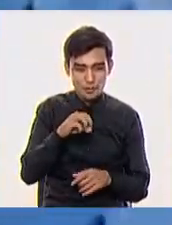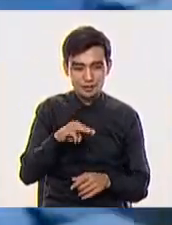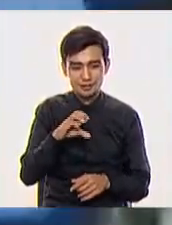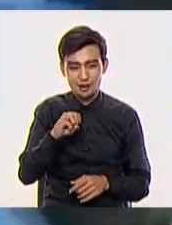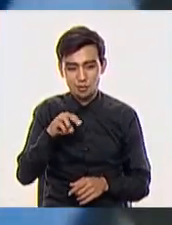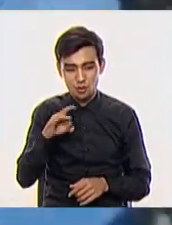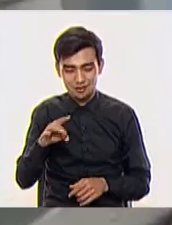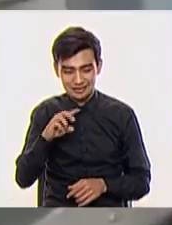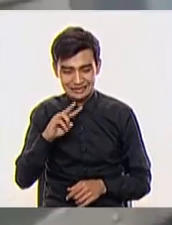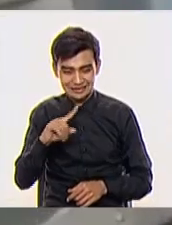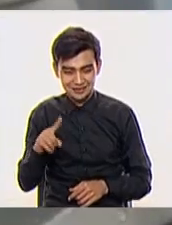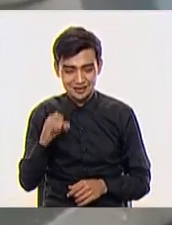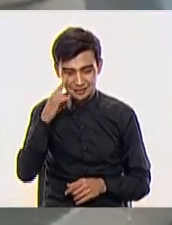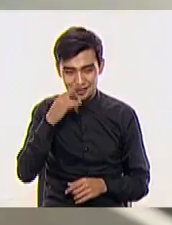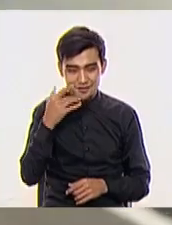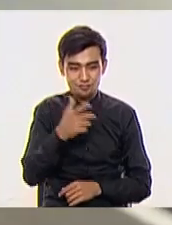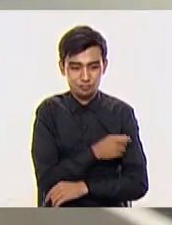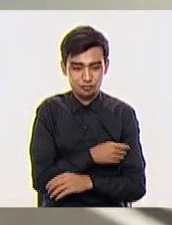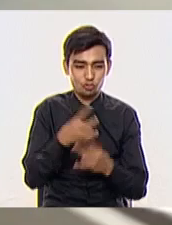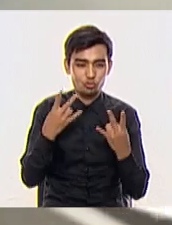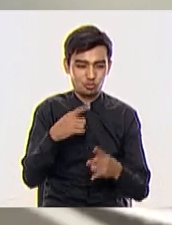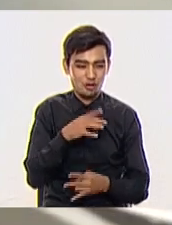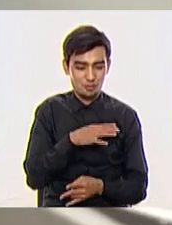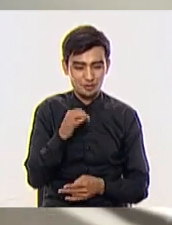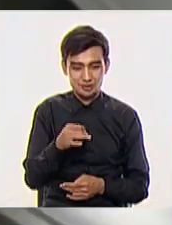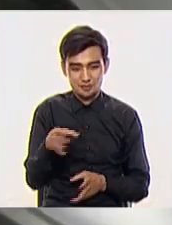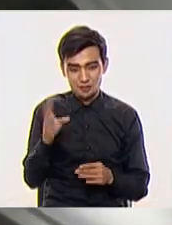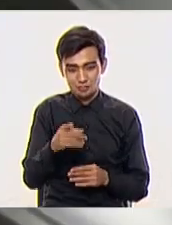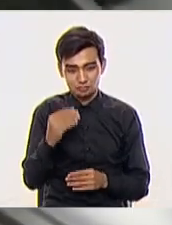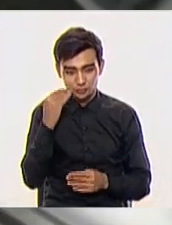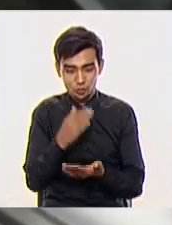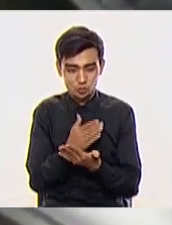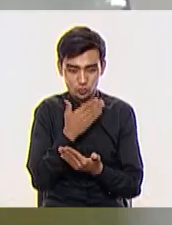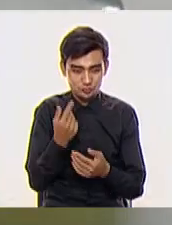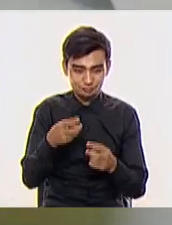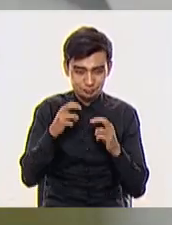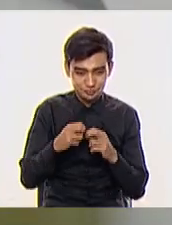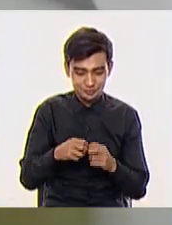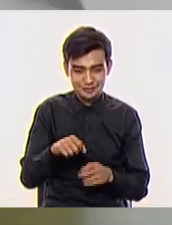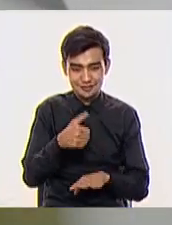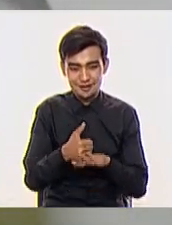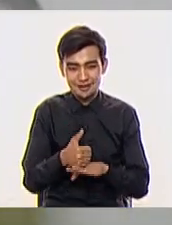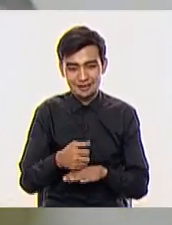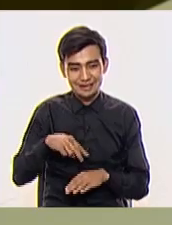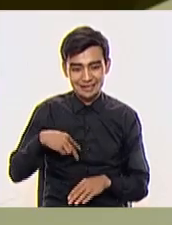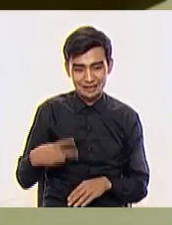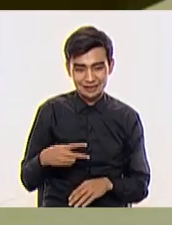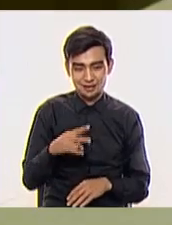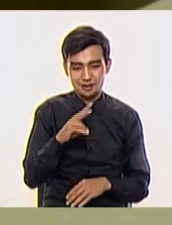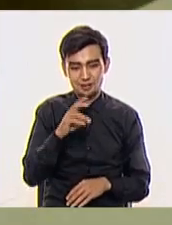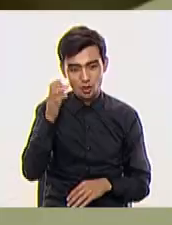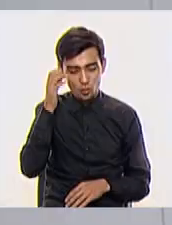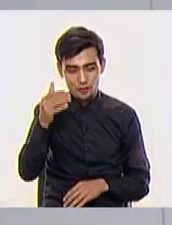рекомендовать казахстанскую вакцину к применению. Они усомнились в эффективности препарата во время лектория с заместителем генерального директора по науке